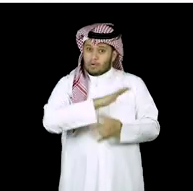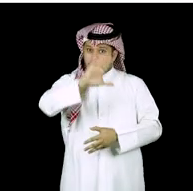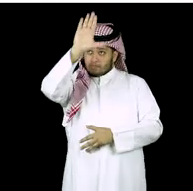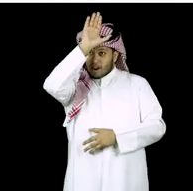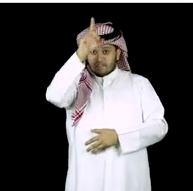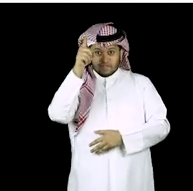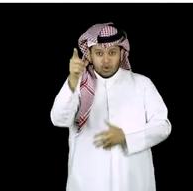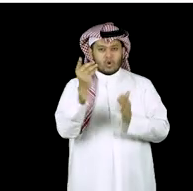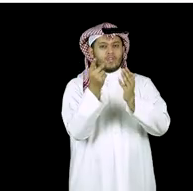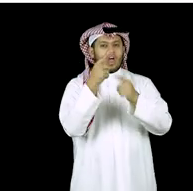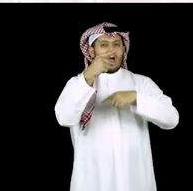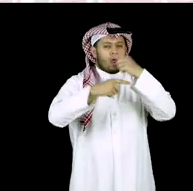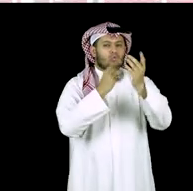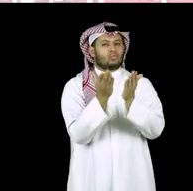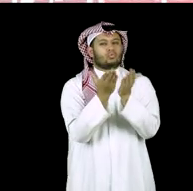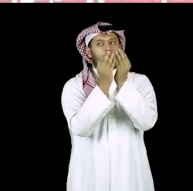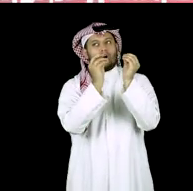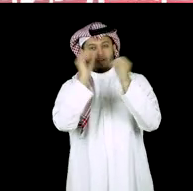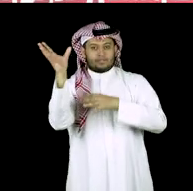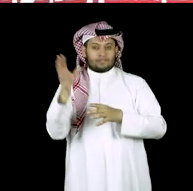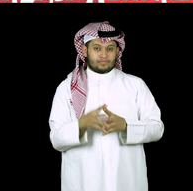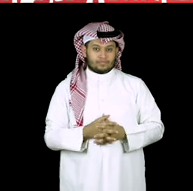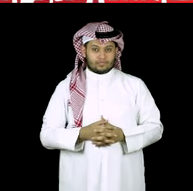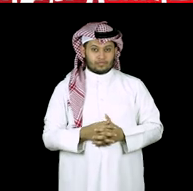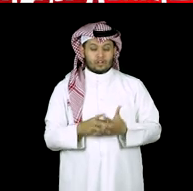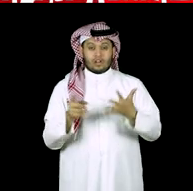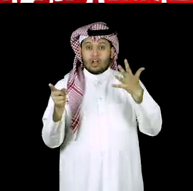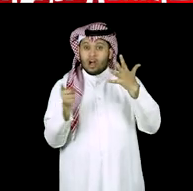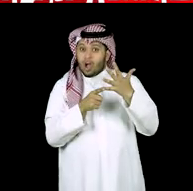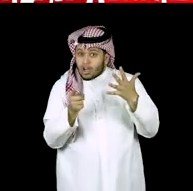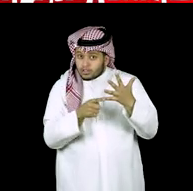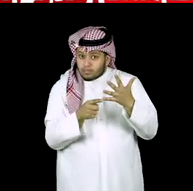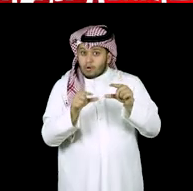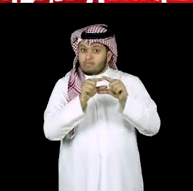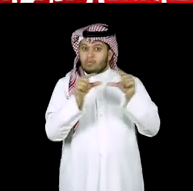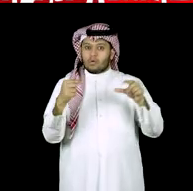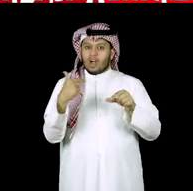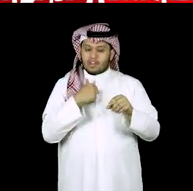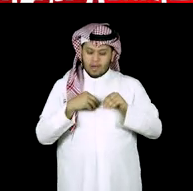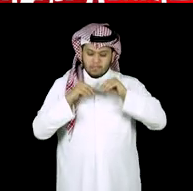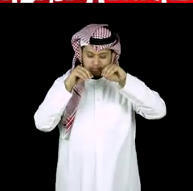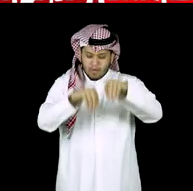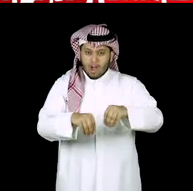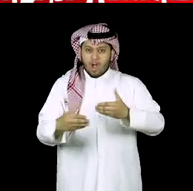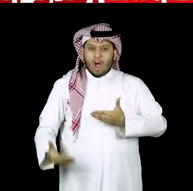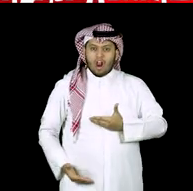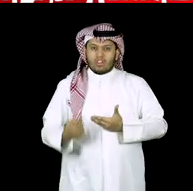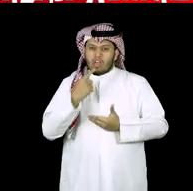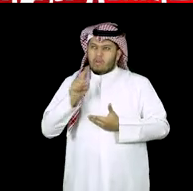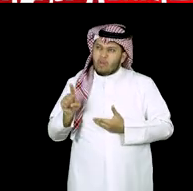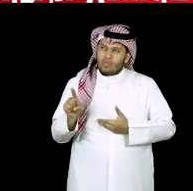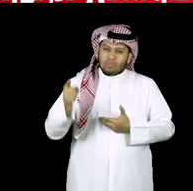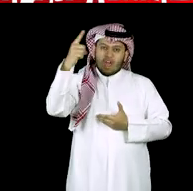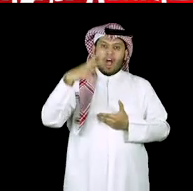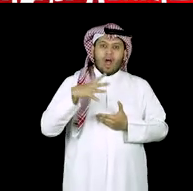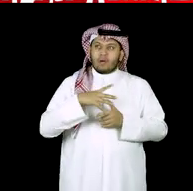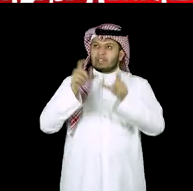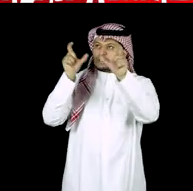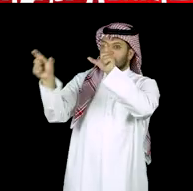الأمر والدعاء لهم. خامسا، عدم الوقيعة في أعراض الأمراء